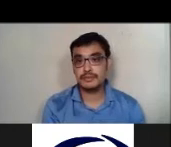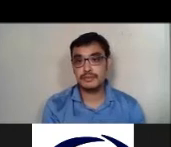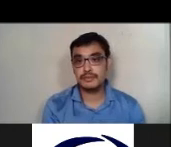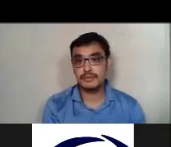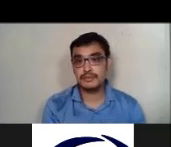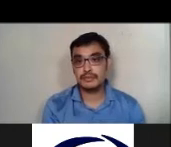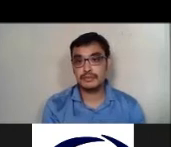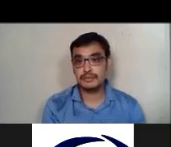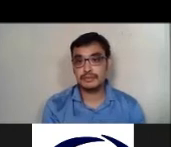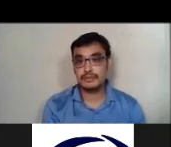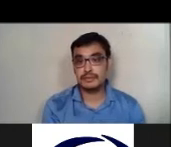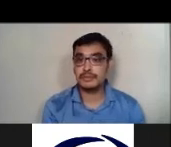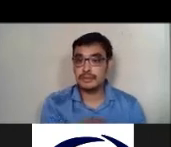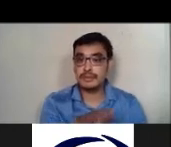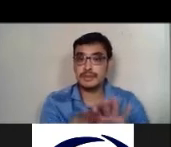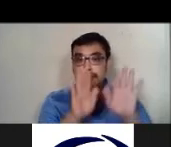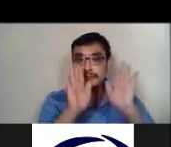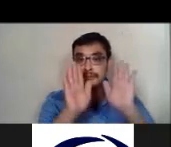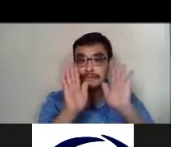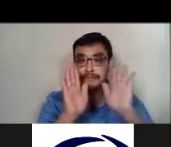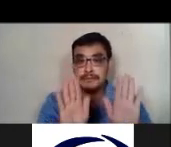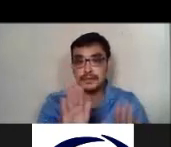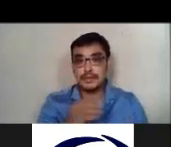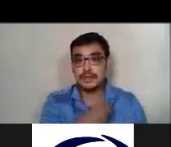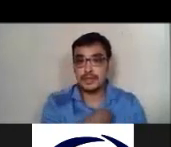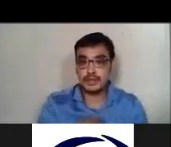डाक्टर पशुपति धेरै धन्यवाद है